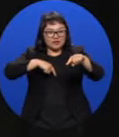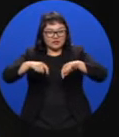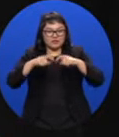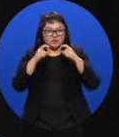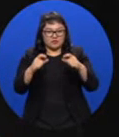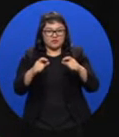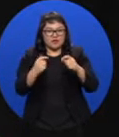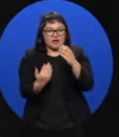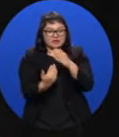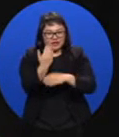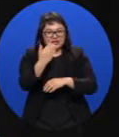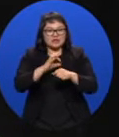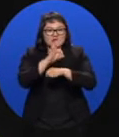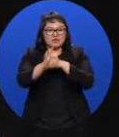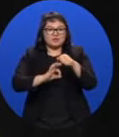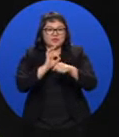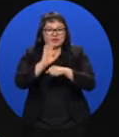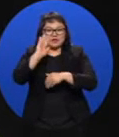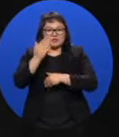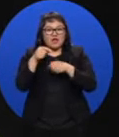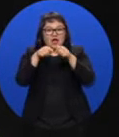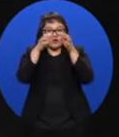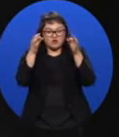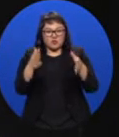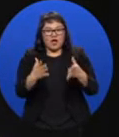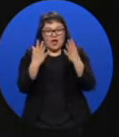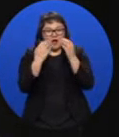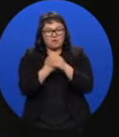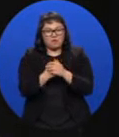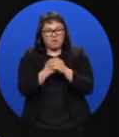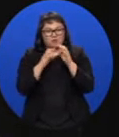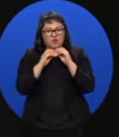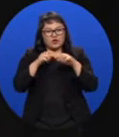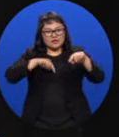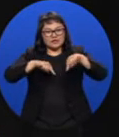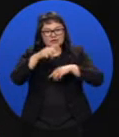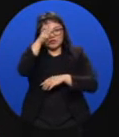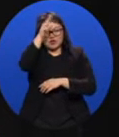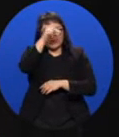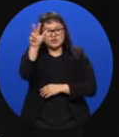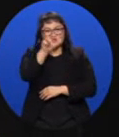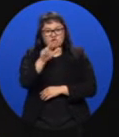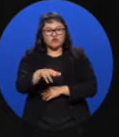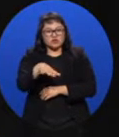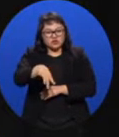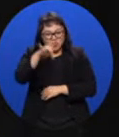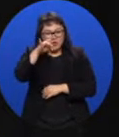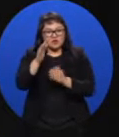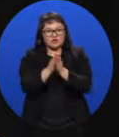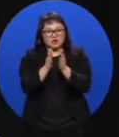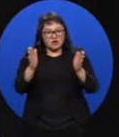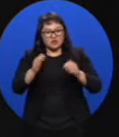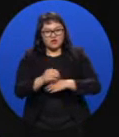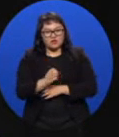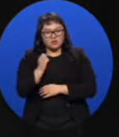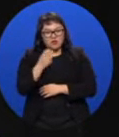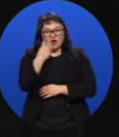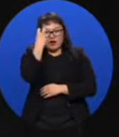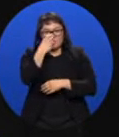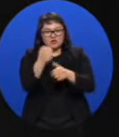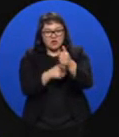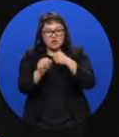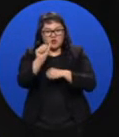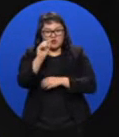된 지 10년이 됐습니다. 그동안 뭐 예를 들면 자치경찰제도를 뭐 전국에서 처음으로 했다든지